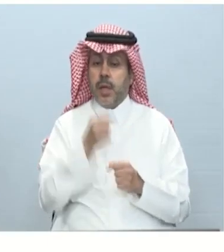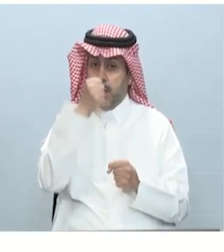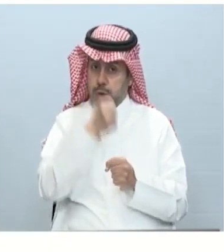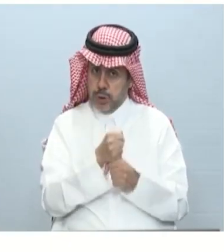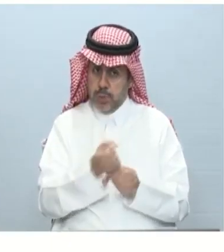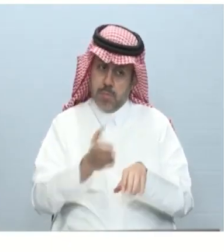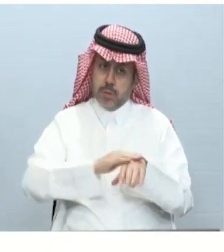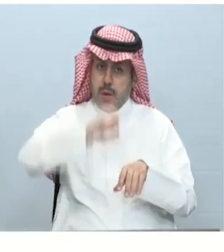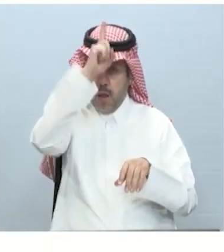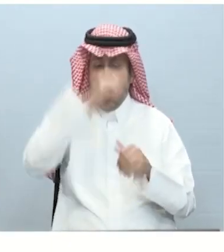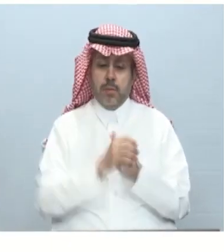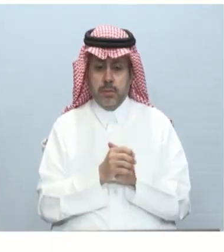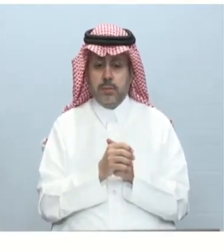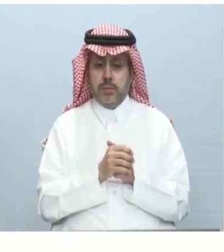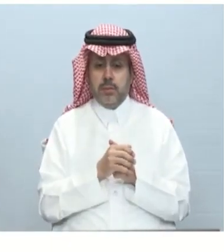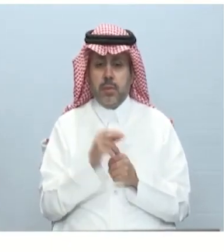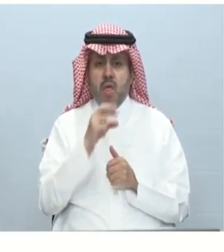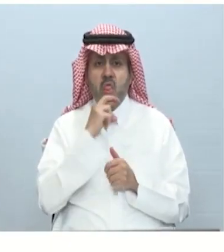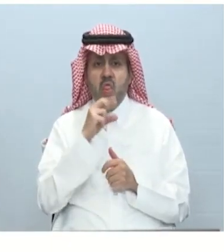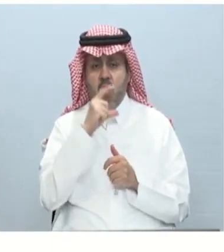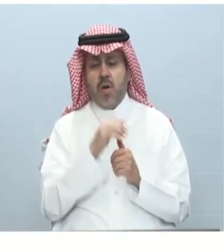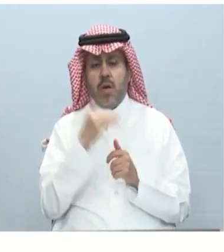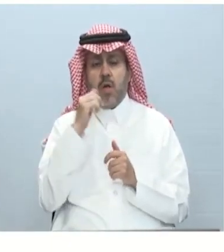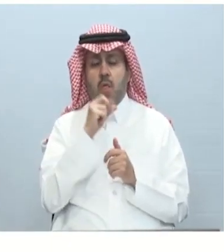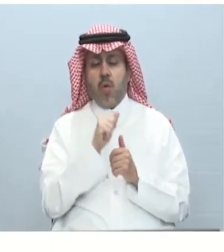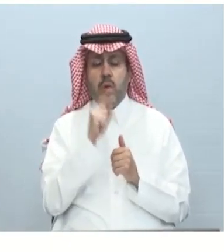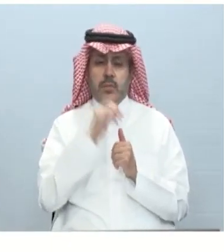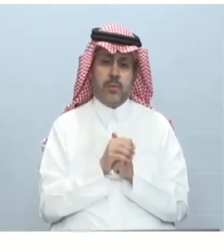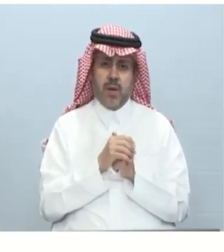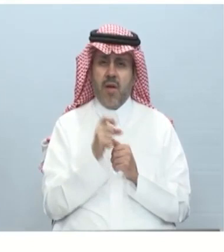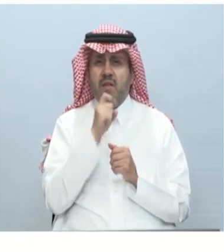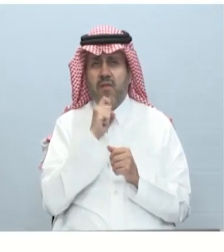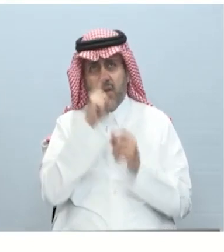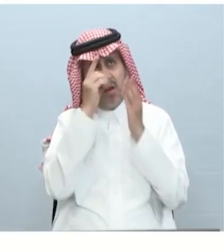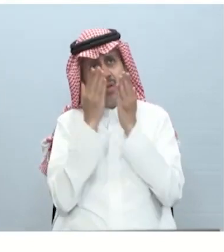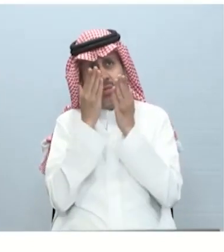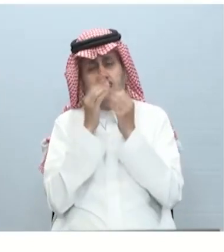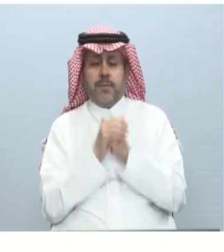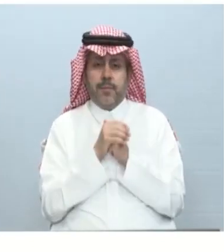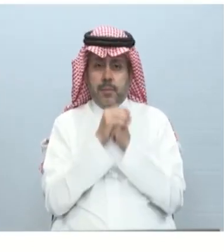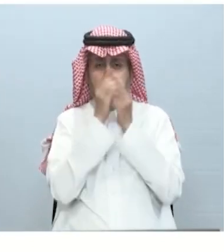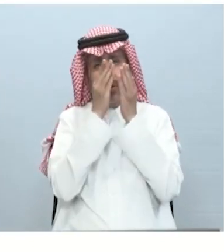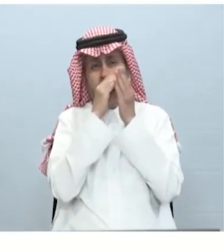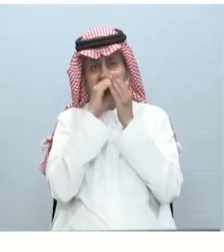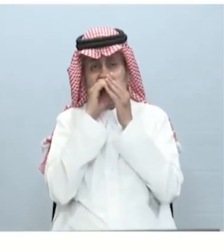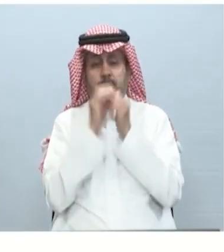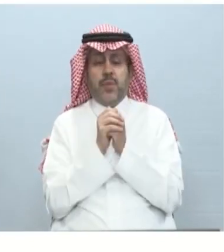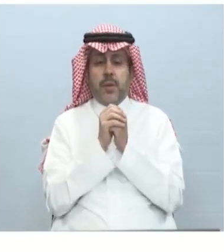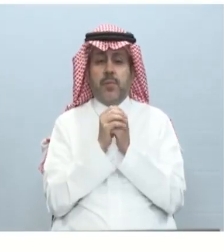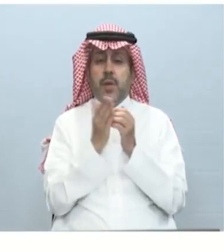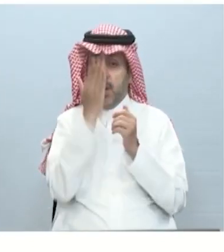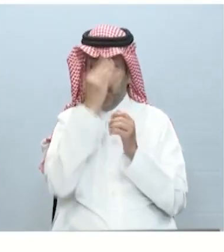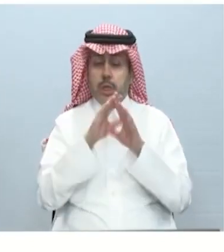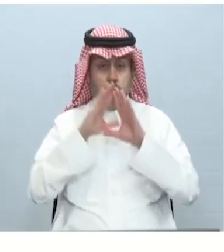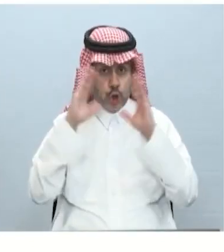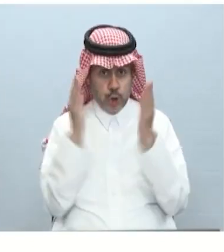سبحانه وتعالى وكذلك الخضوع له جل وعلا وكذلك الافتقار اليه سبحانه وتعالى فالدعاء يجمع هذه